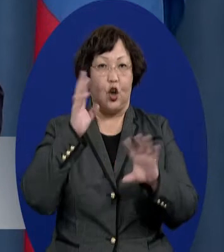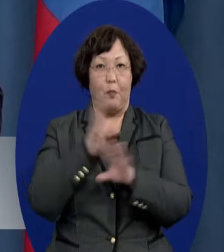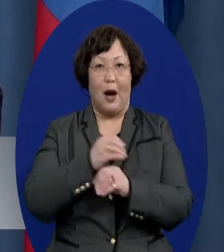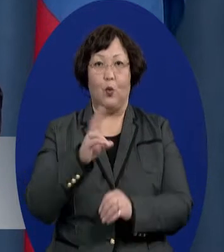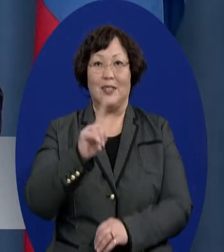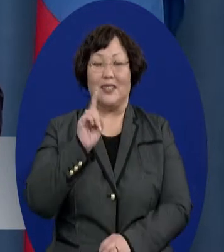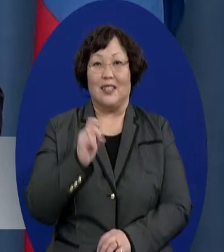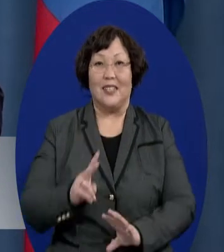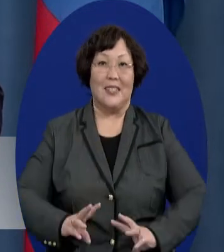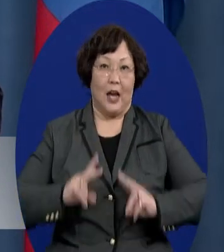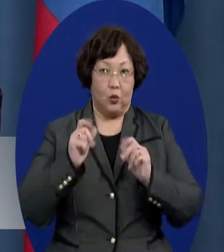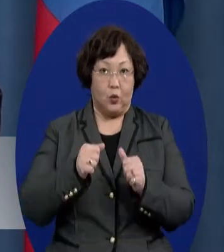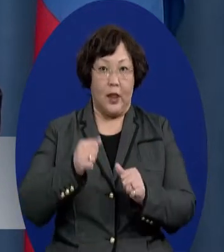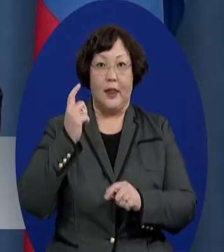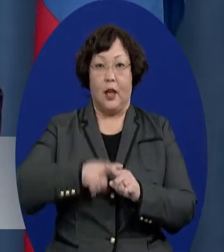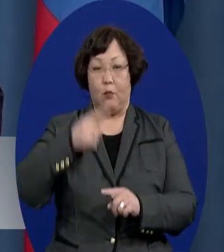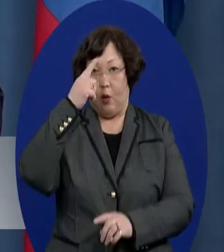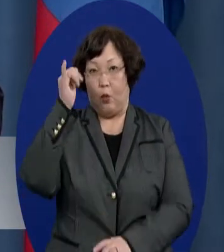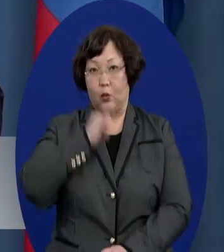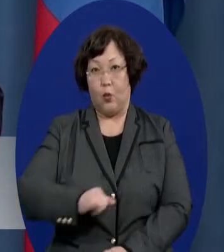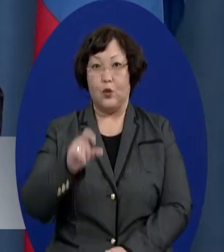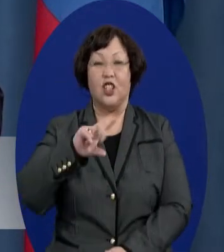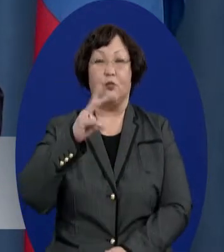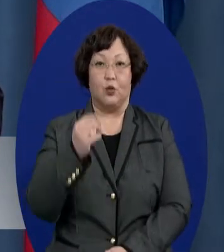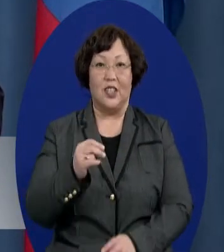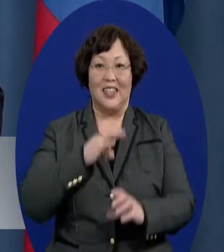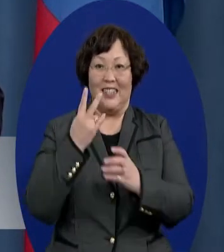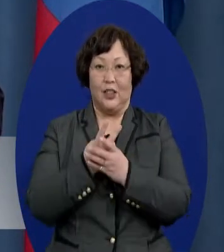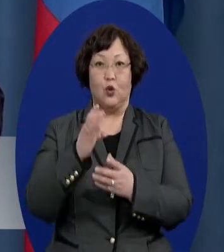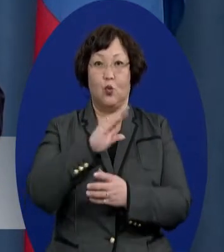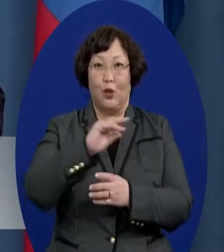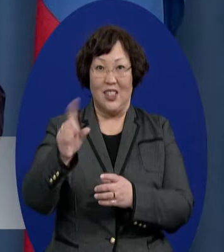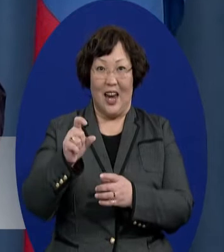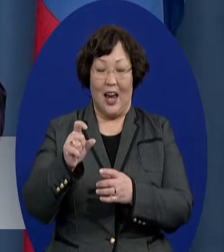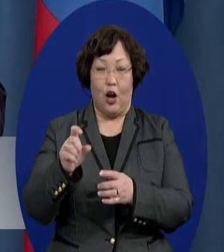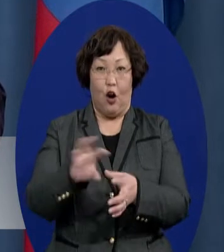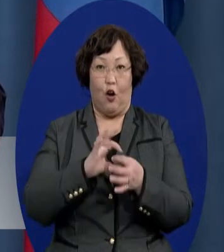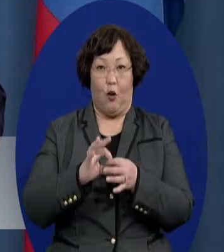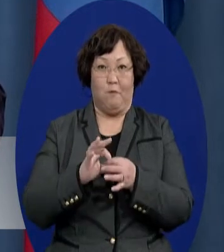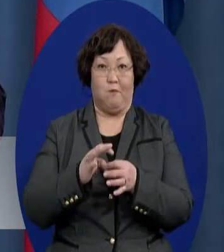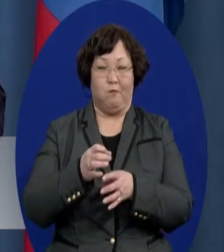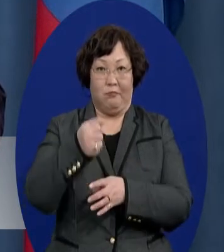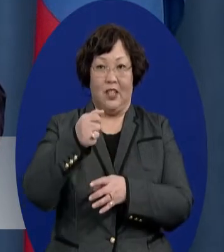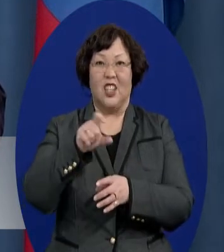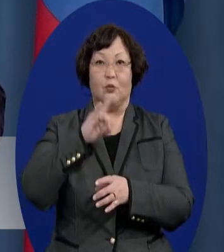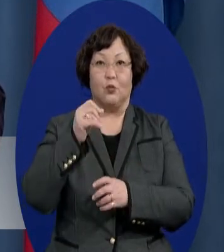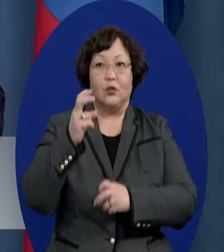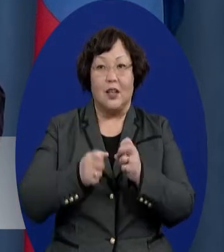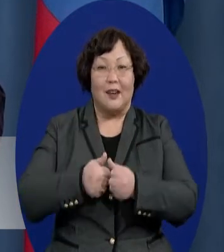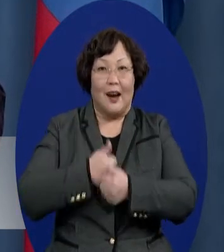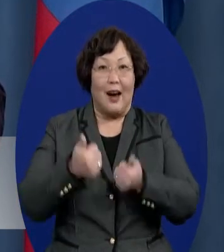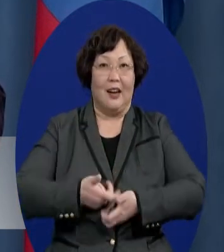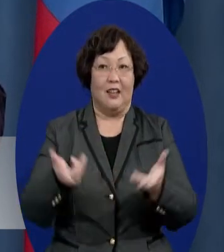за мөн Монгол улсын эрчим хүчний нэгдсэн сүлжээнээс эрчим хүчээр хангах гэрээ